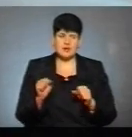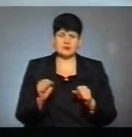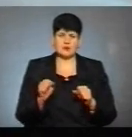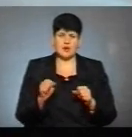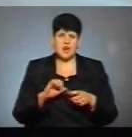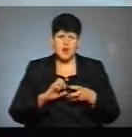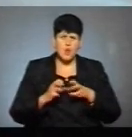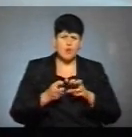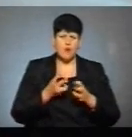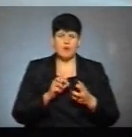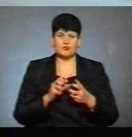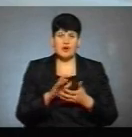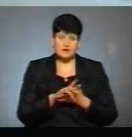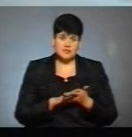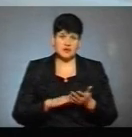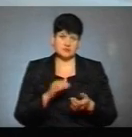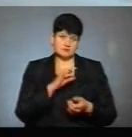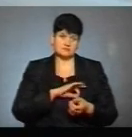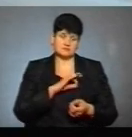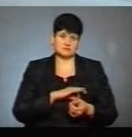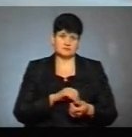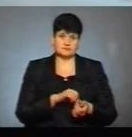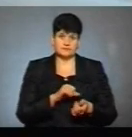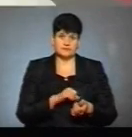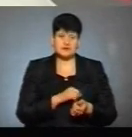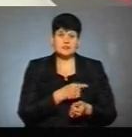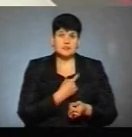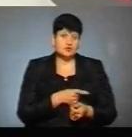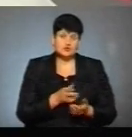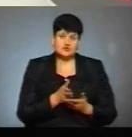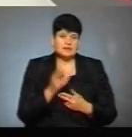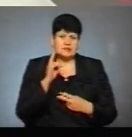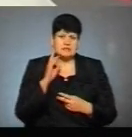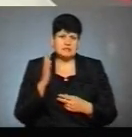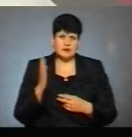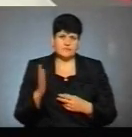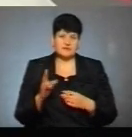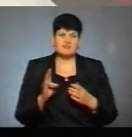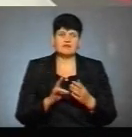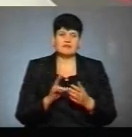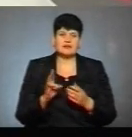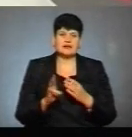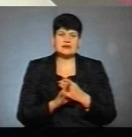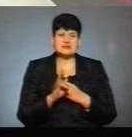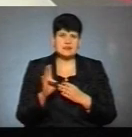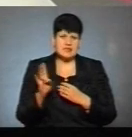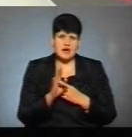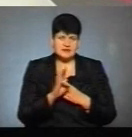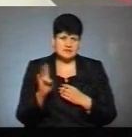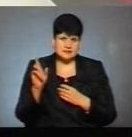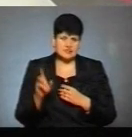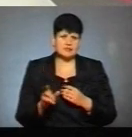але він далі йде і вживає те, що вживав. З медицинської точки зору я не знаю. християнських центрах я знаю багато таких